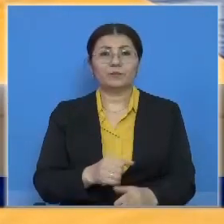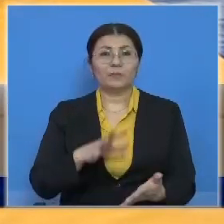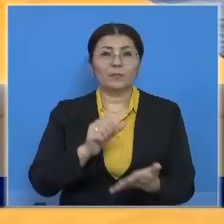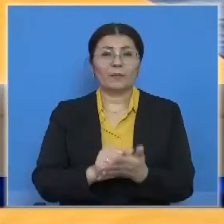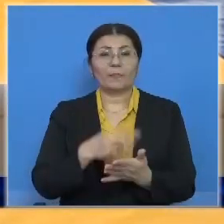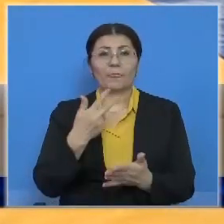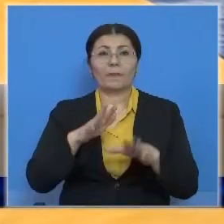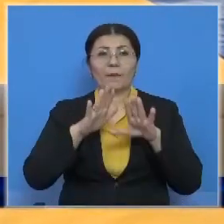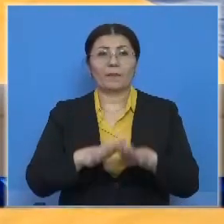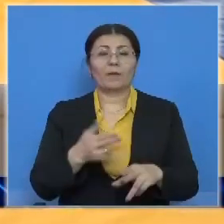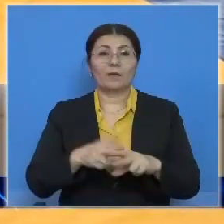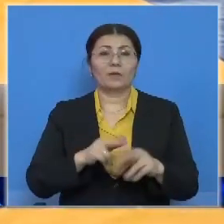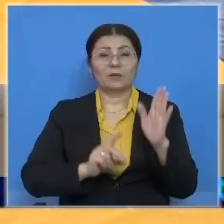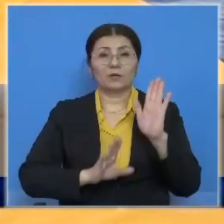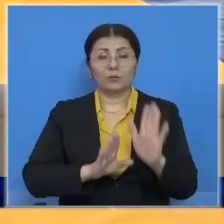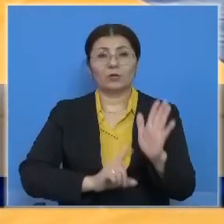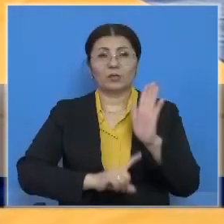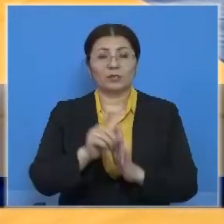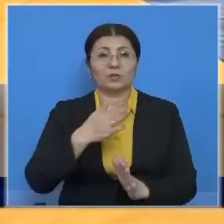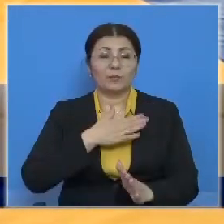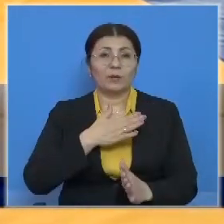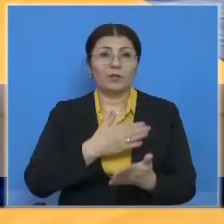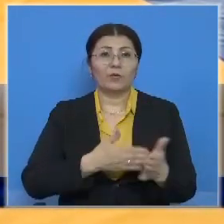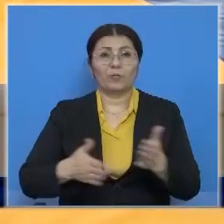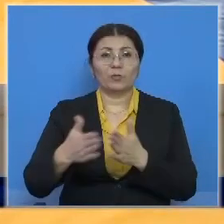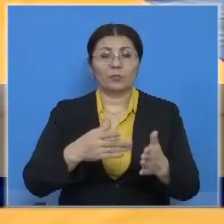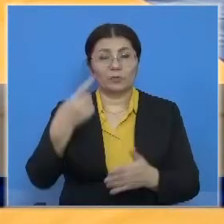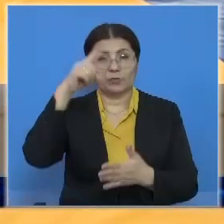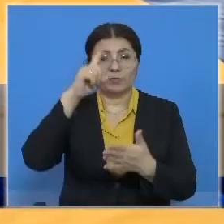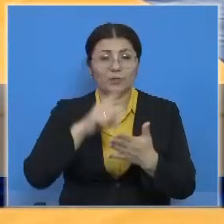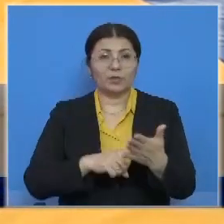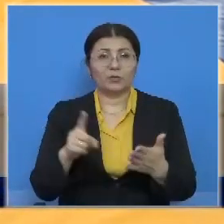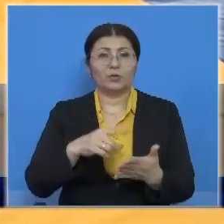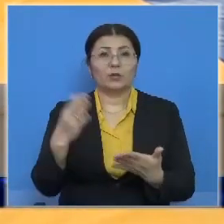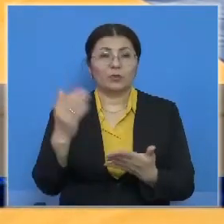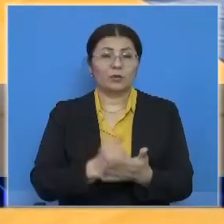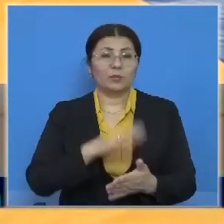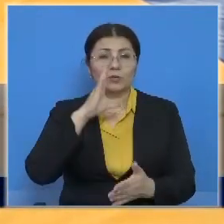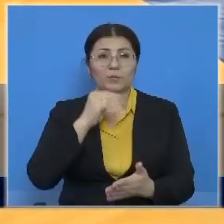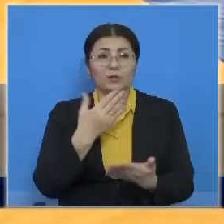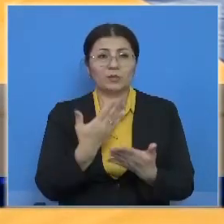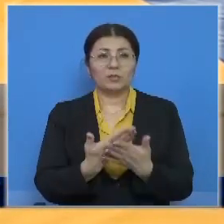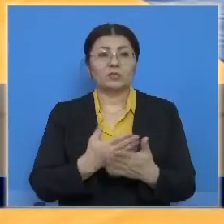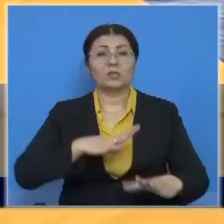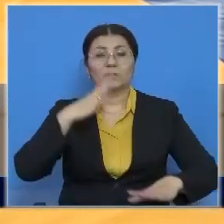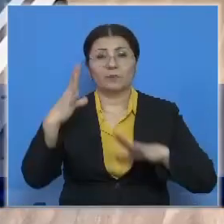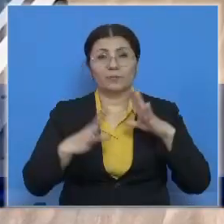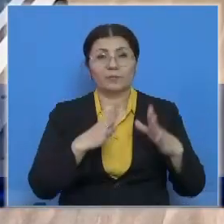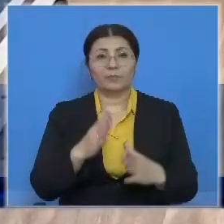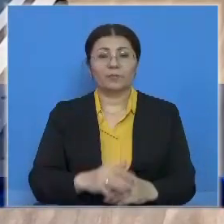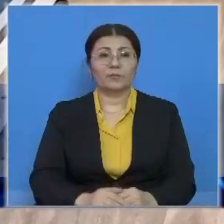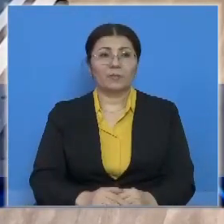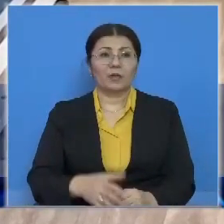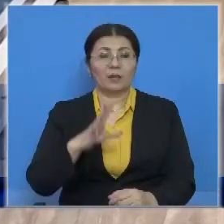занял третье место это только начало моего пути уверен что будущем добить успехов на ковре А пока надо усердно тренироваться